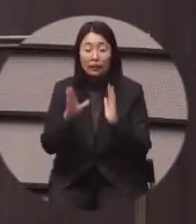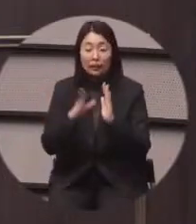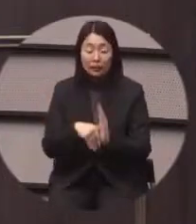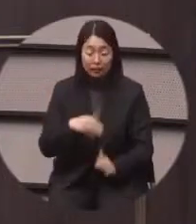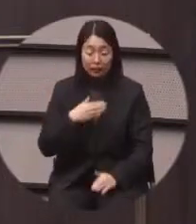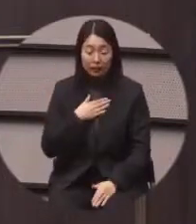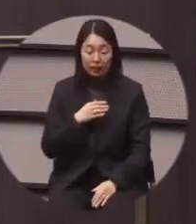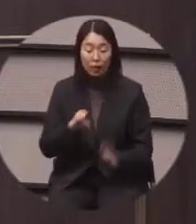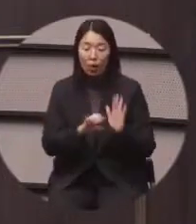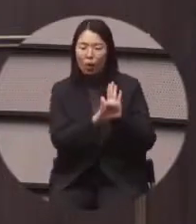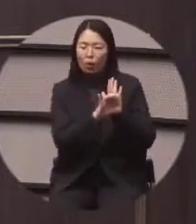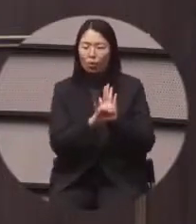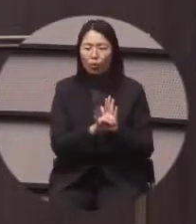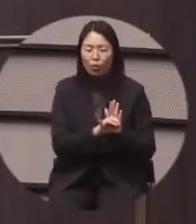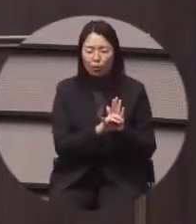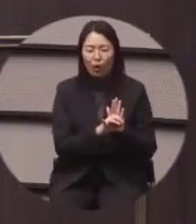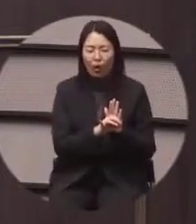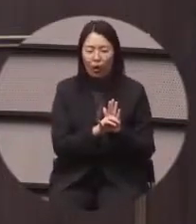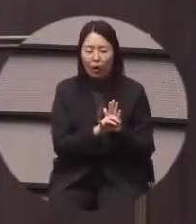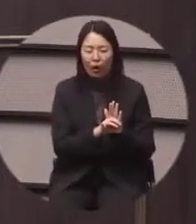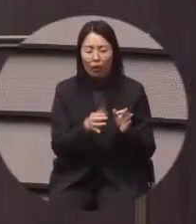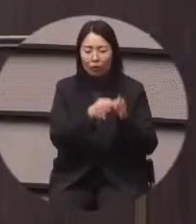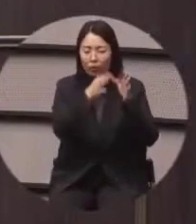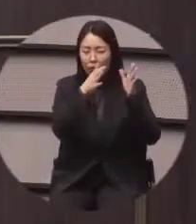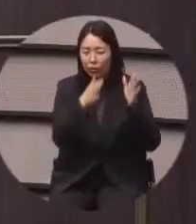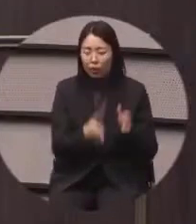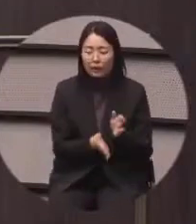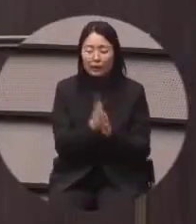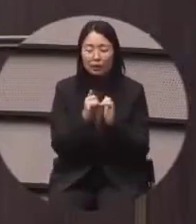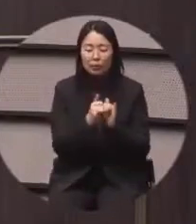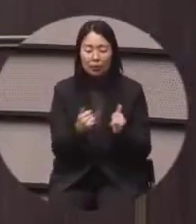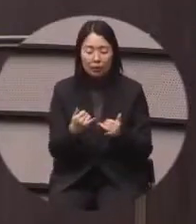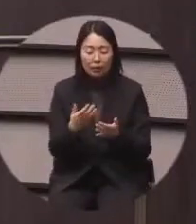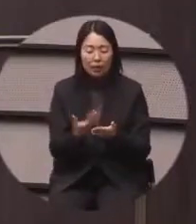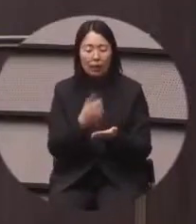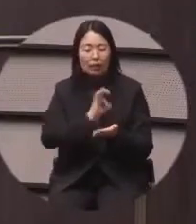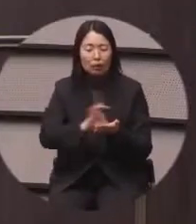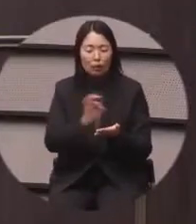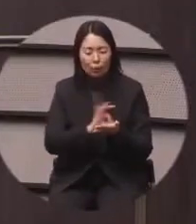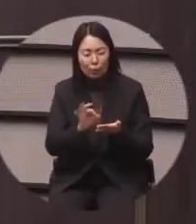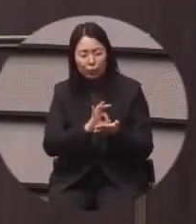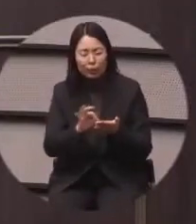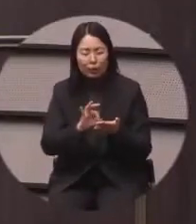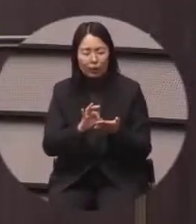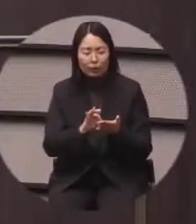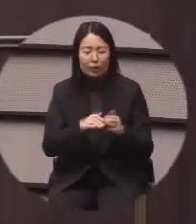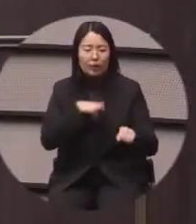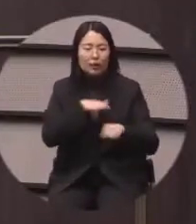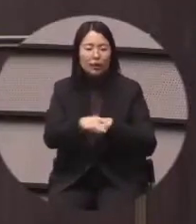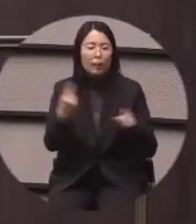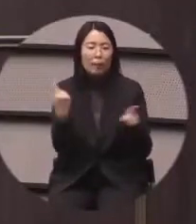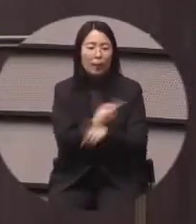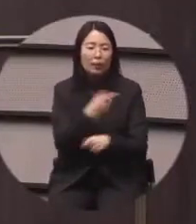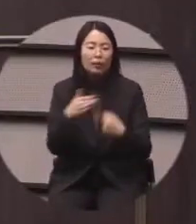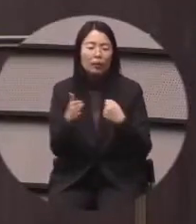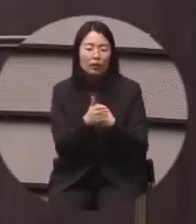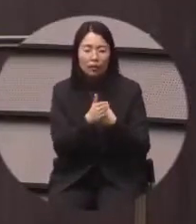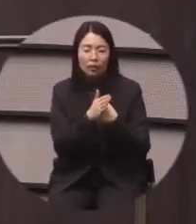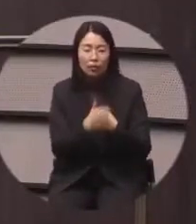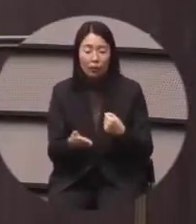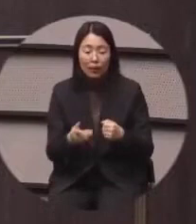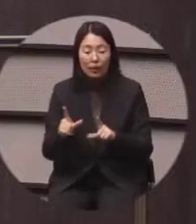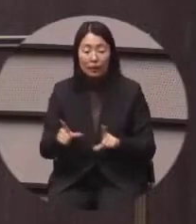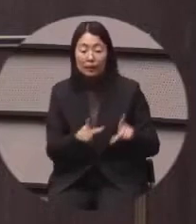의원은 코로나19 팬데믹 기간 동안 시민들의 소비 패턴이 변화됨을 이유로 생활 폐기물별